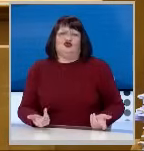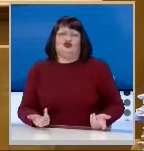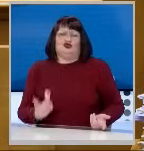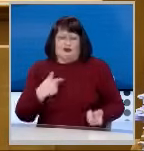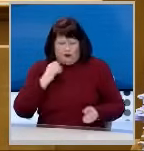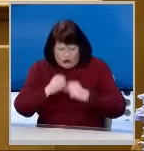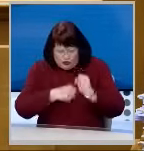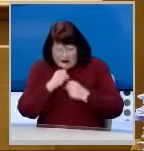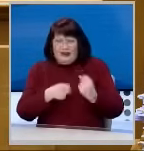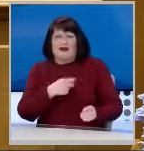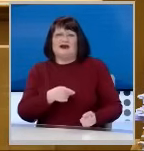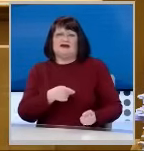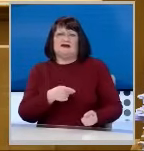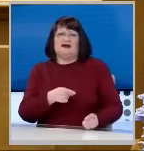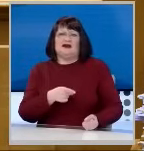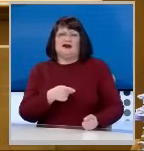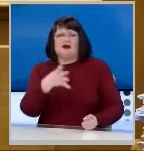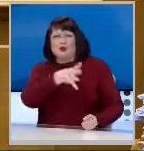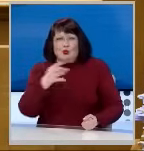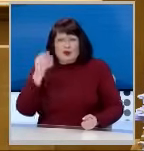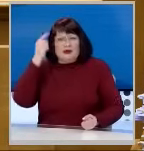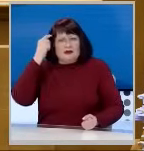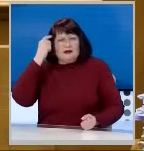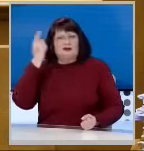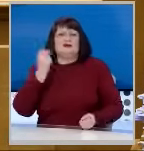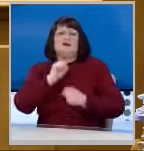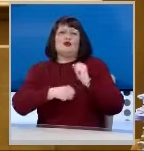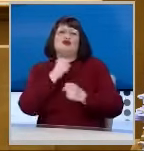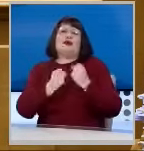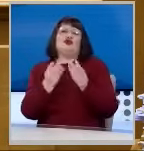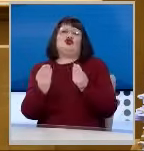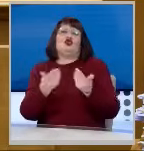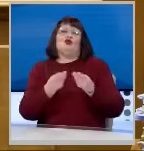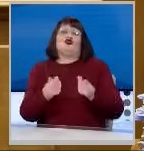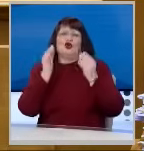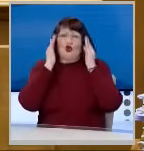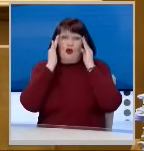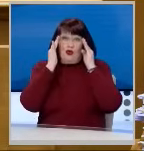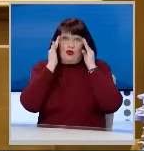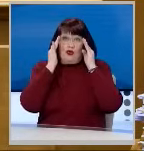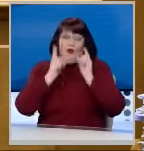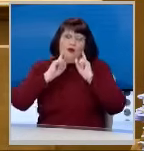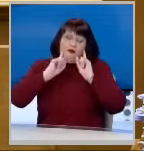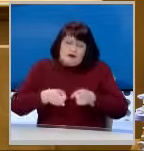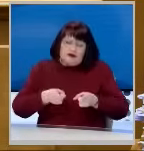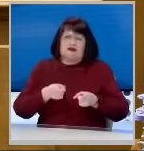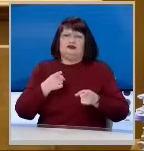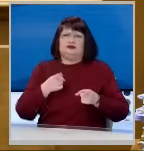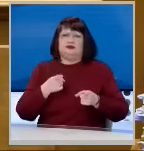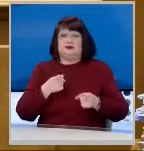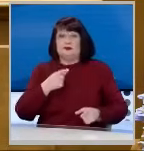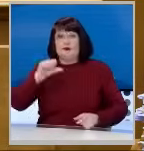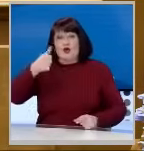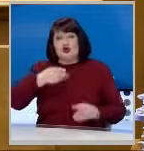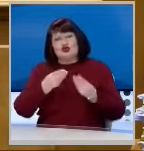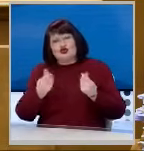προσπαθείτε να εμπεδώσετε και προσπαθήσατε με πάρα πολλούς τρόπους να το επιβάλλετε ο πρώτος τρόπος